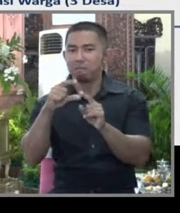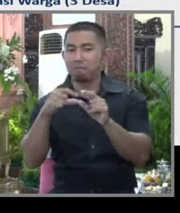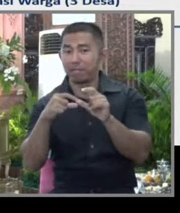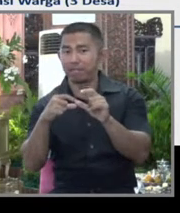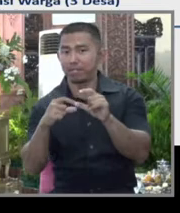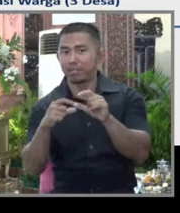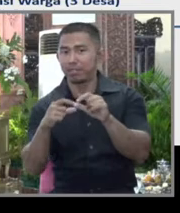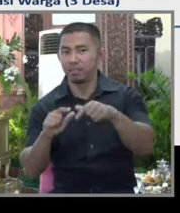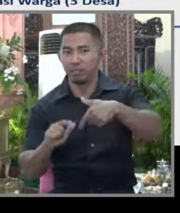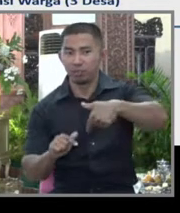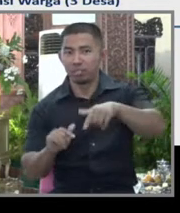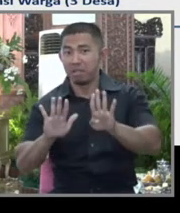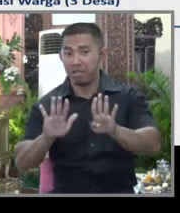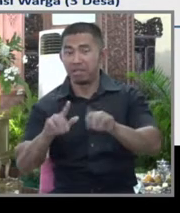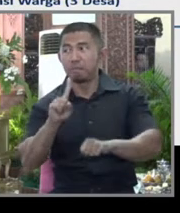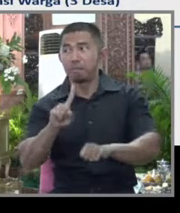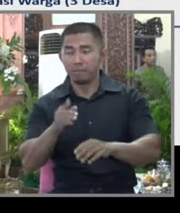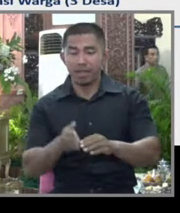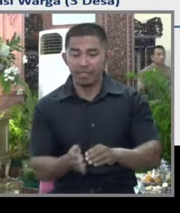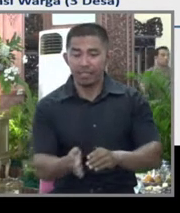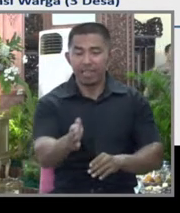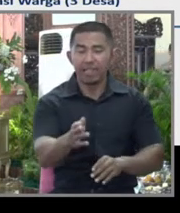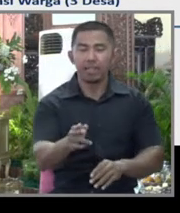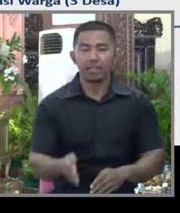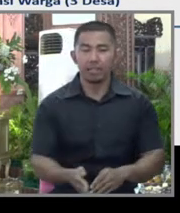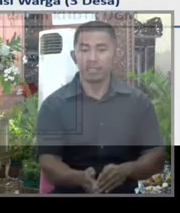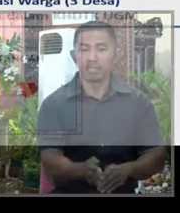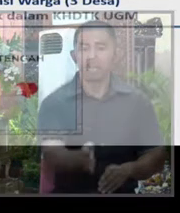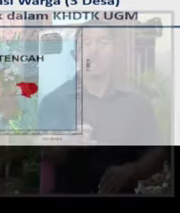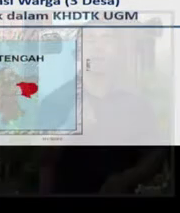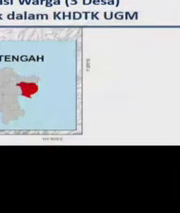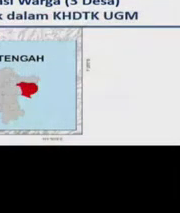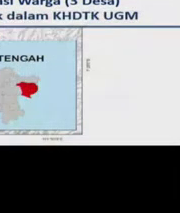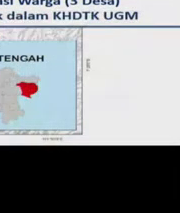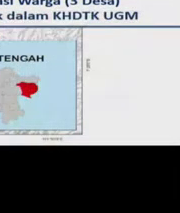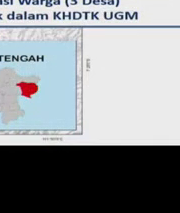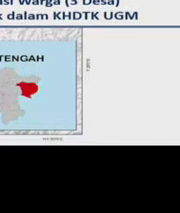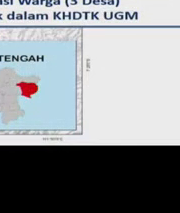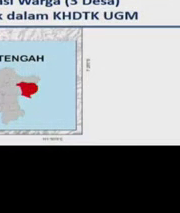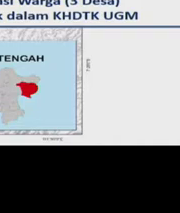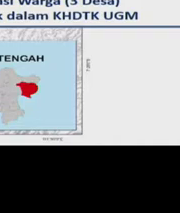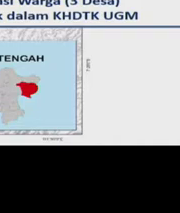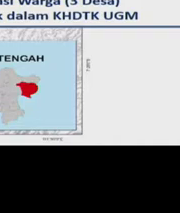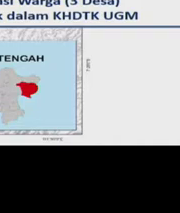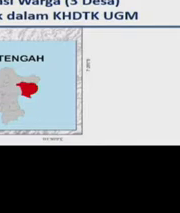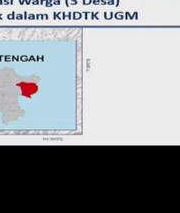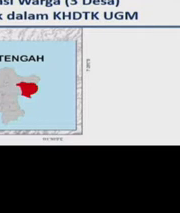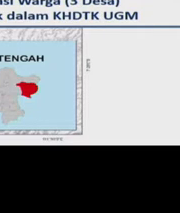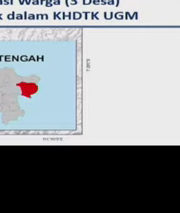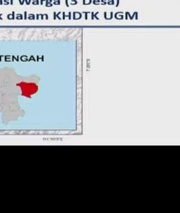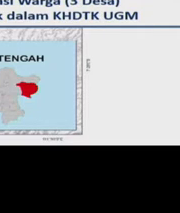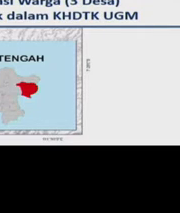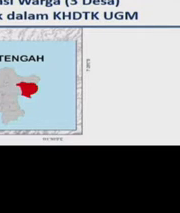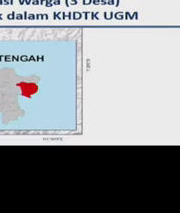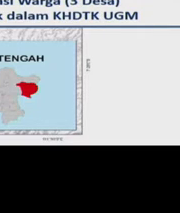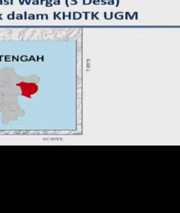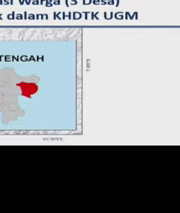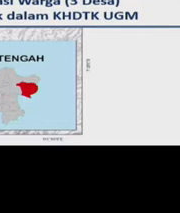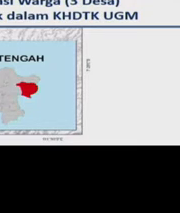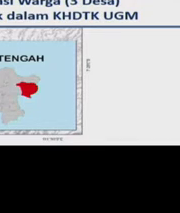Yang pertama adalah jalan nasional, Bapak. Ya, Cepu, Blora, Rembang. Ya.